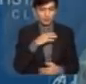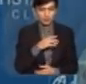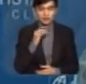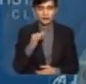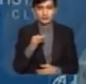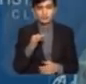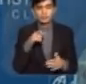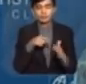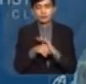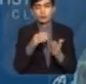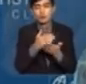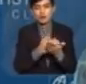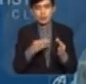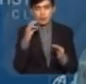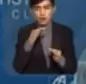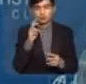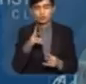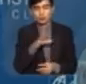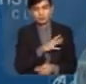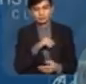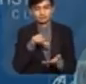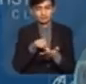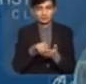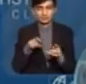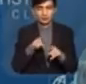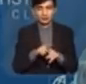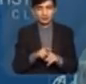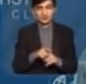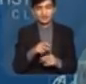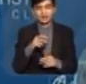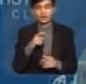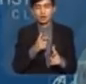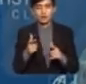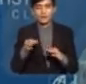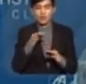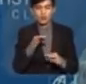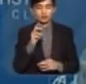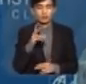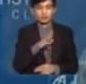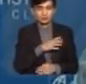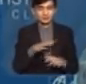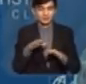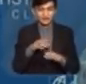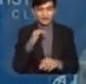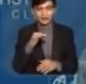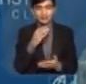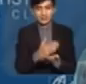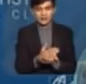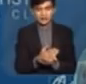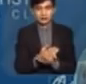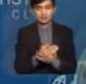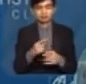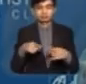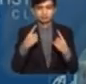результаты программы чтобы кто прошел подготовку есть можно